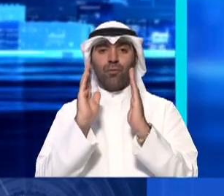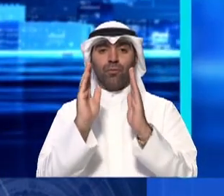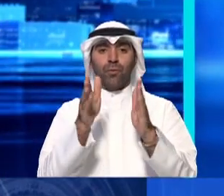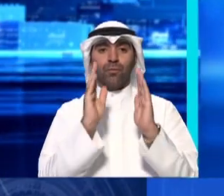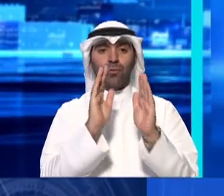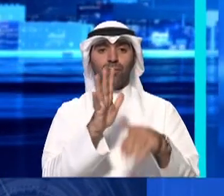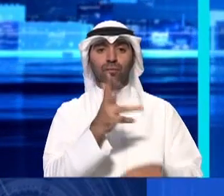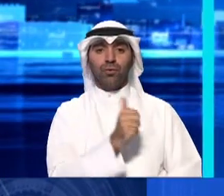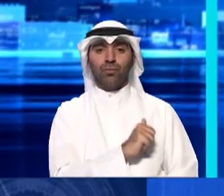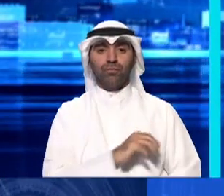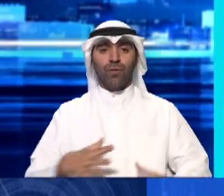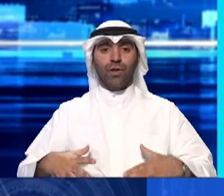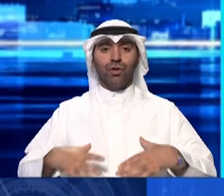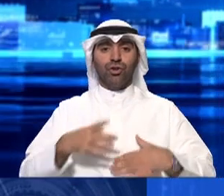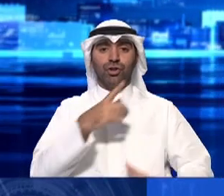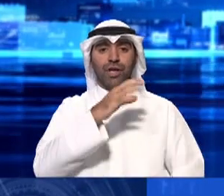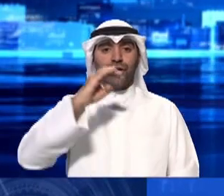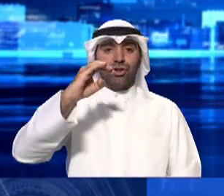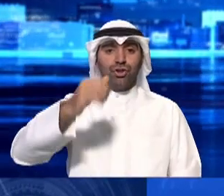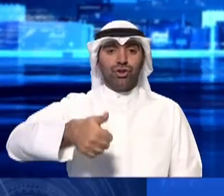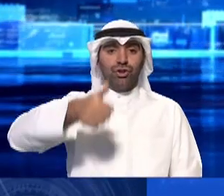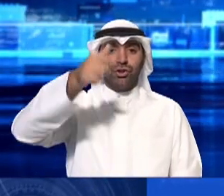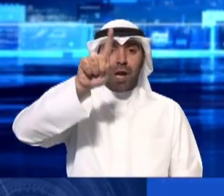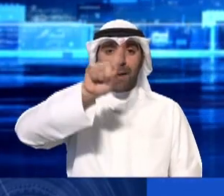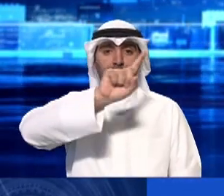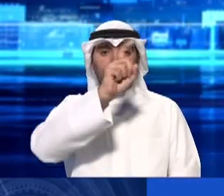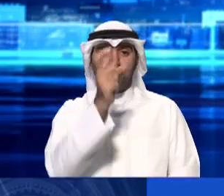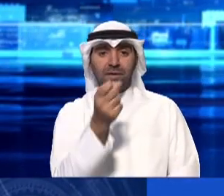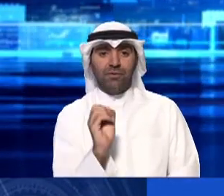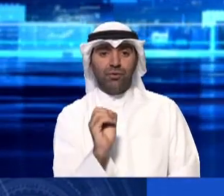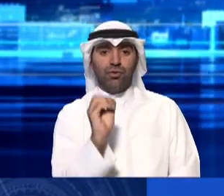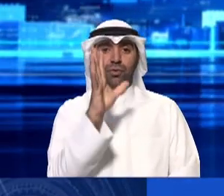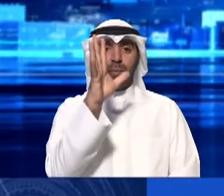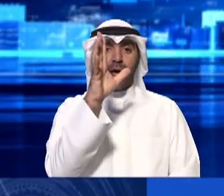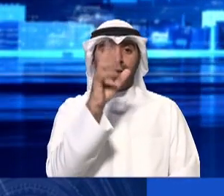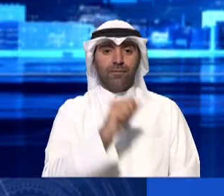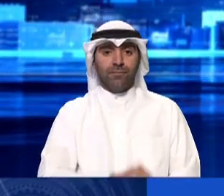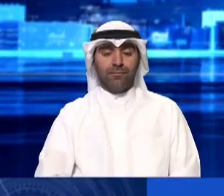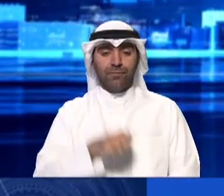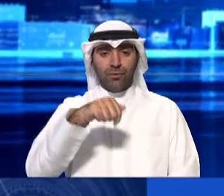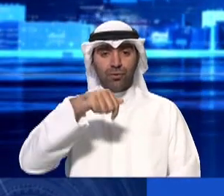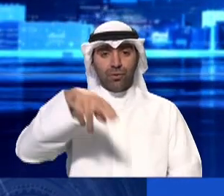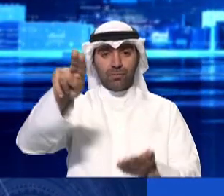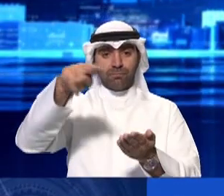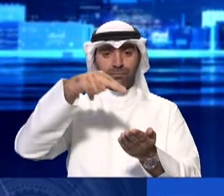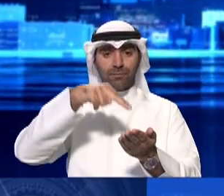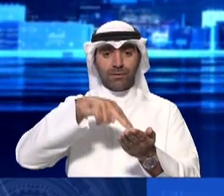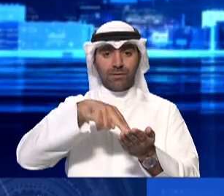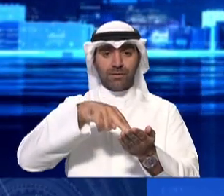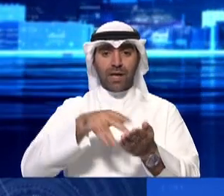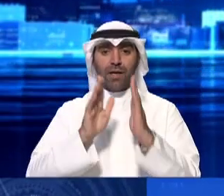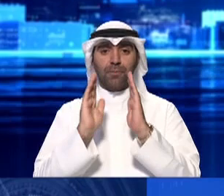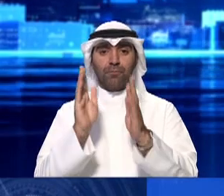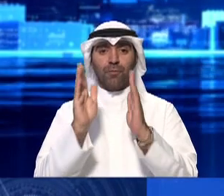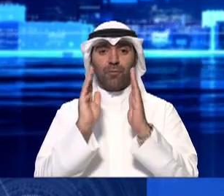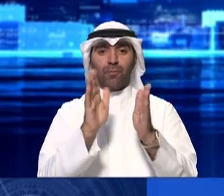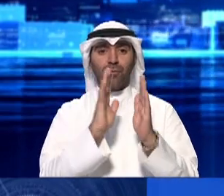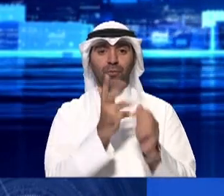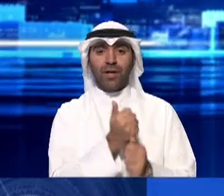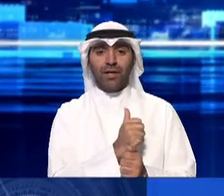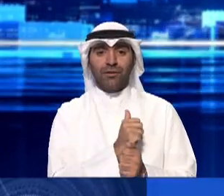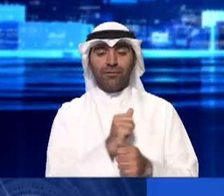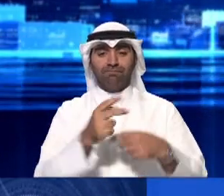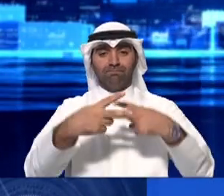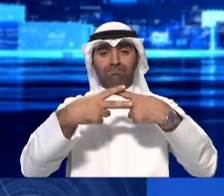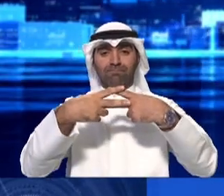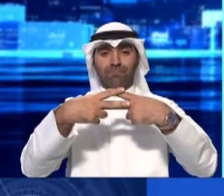الشيخ جابر المبارك الحمد الصباح بمناسبة تزكية سمو حفظه الله ورعاه لسمو الشيخ مشعل الأحمد الجابر